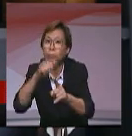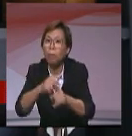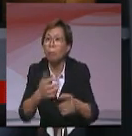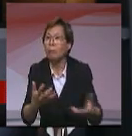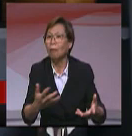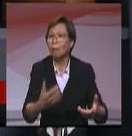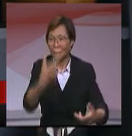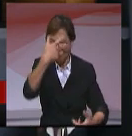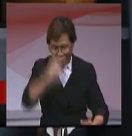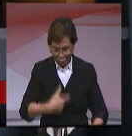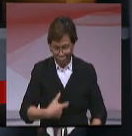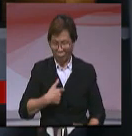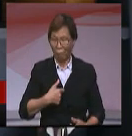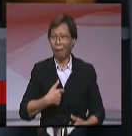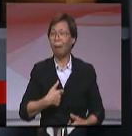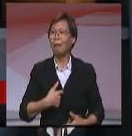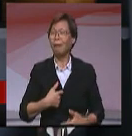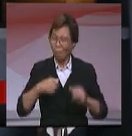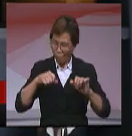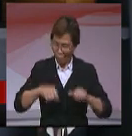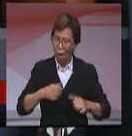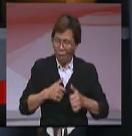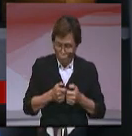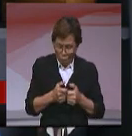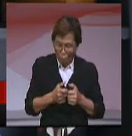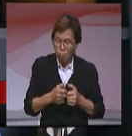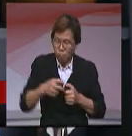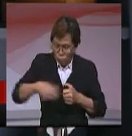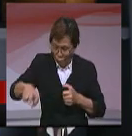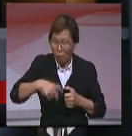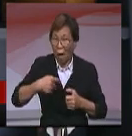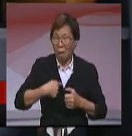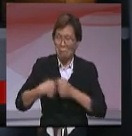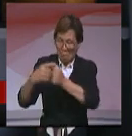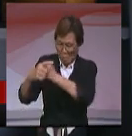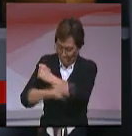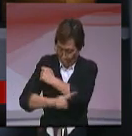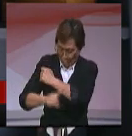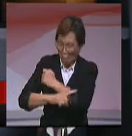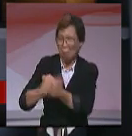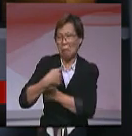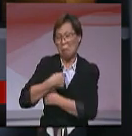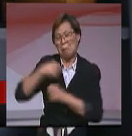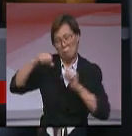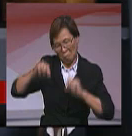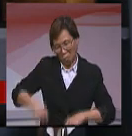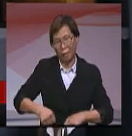penyebar juga boleh dikenakan tindakan undang-undang.